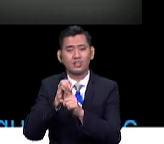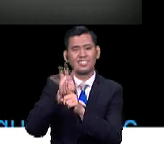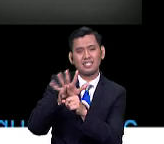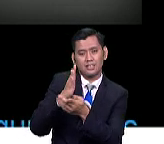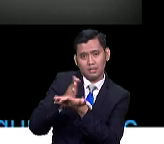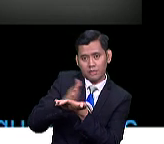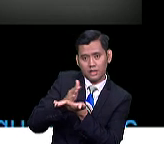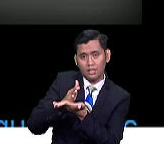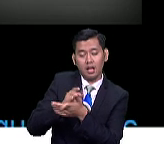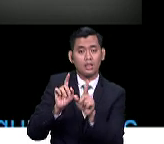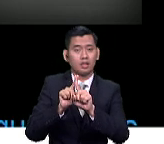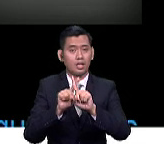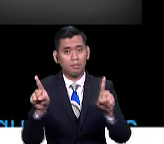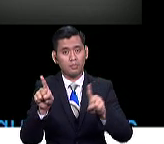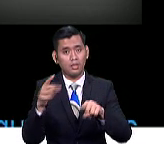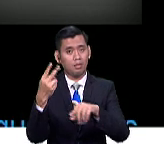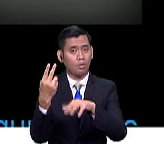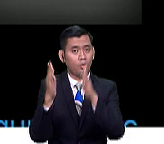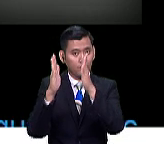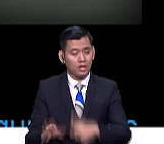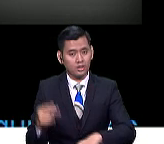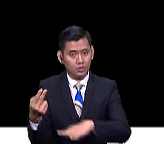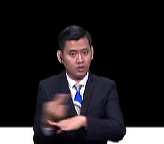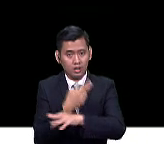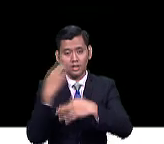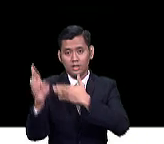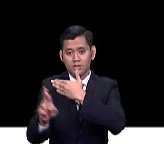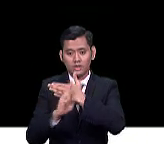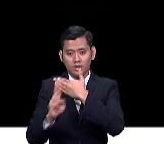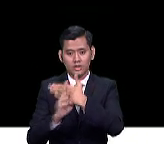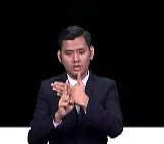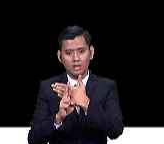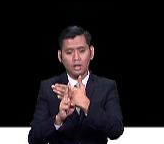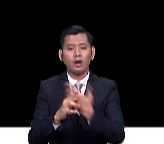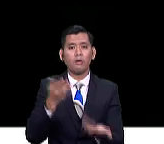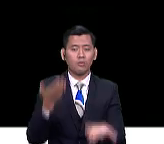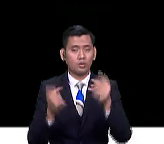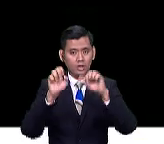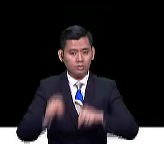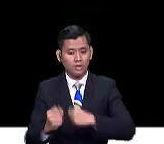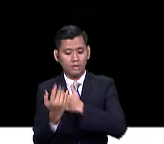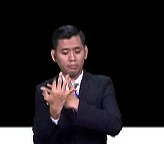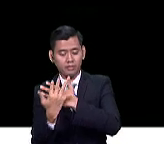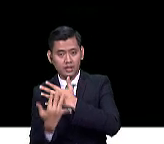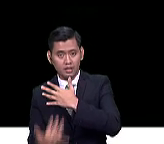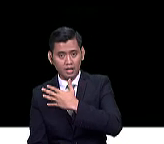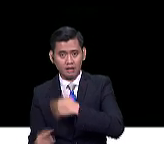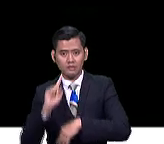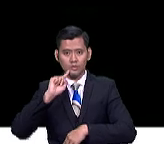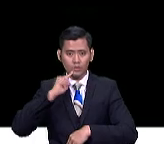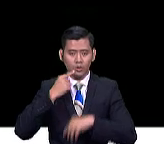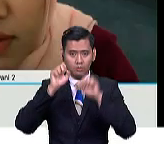sementara, malangnya pengguna berdepan risiko yang lebih besar termasuk pendarahan serius yang boleh membawa